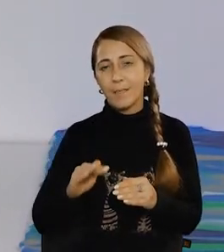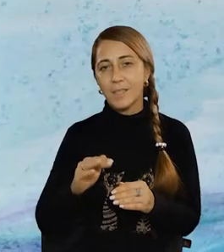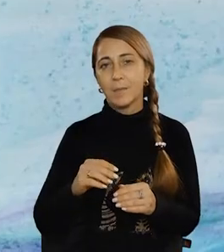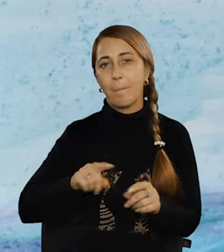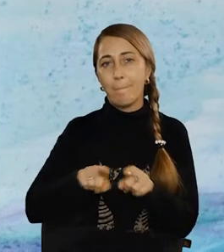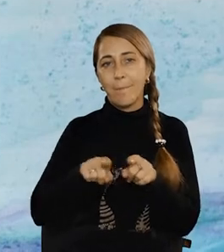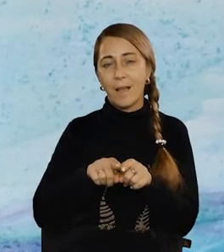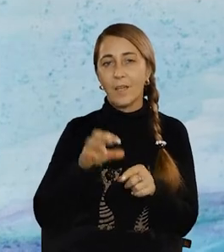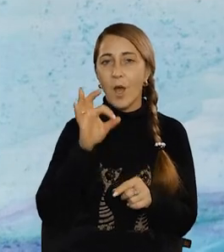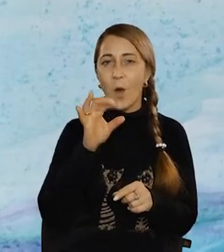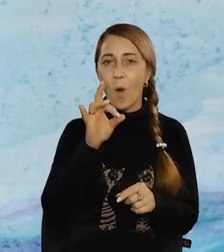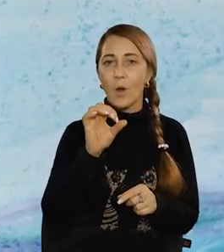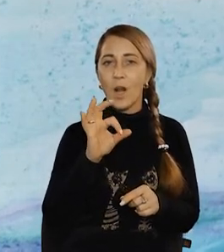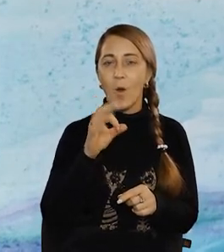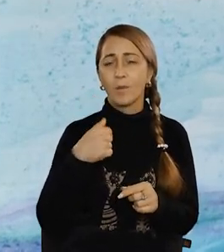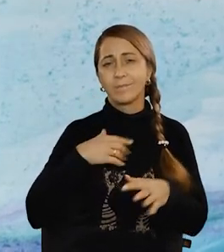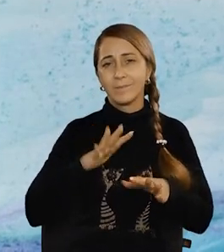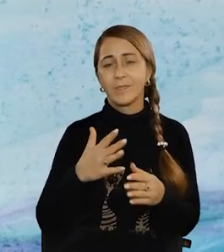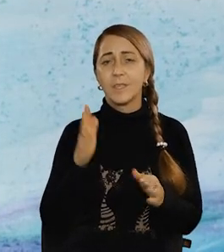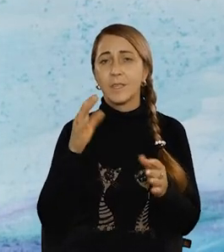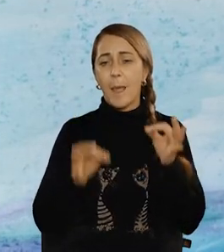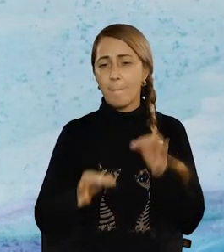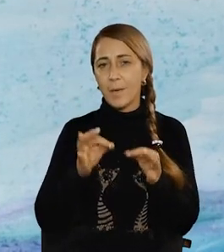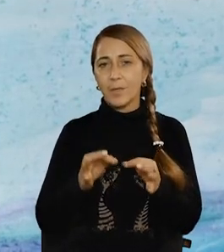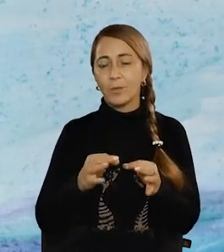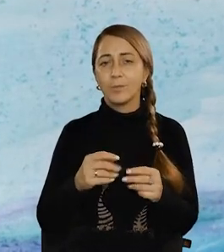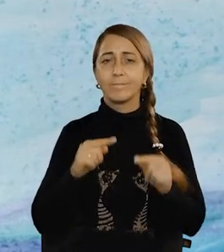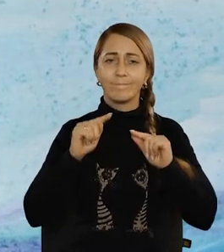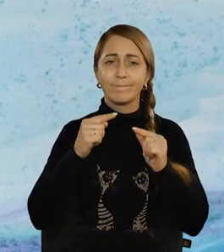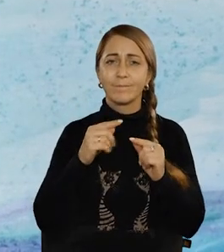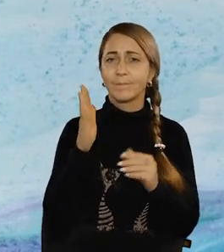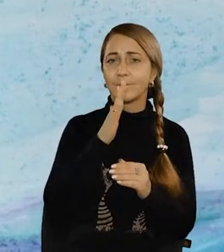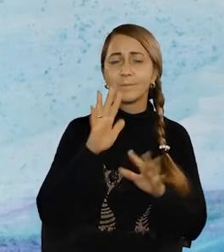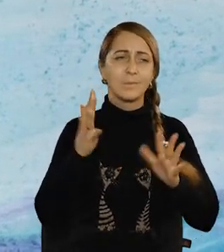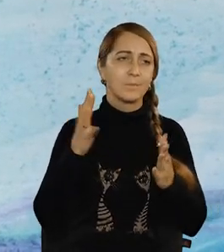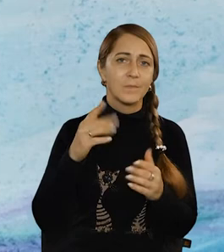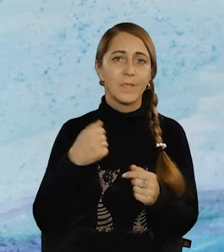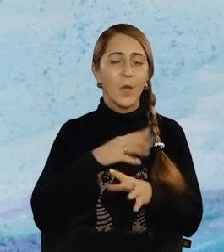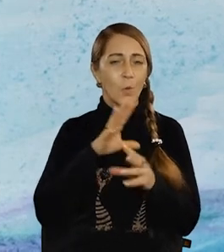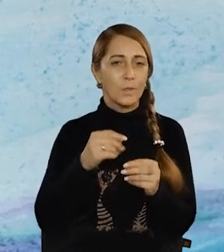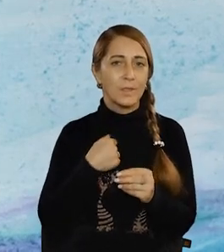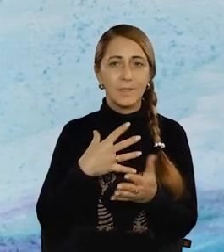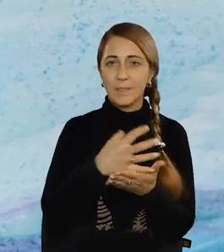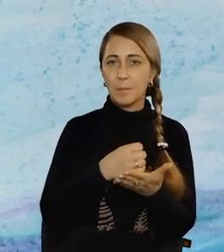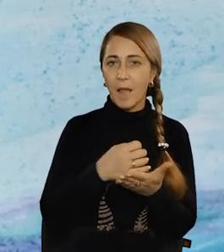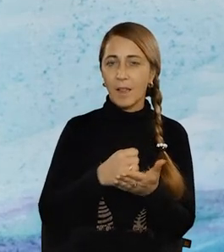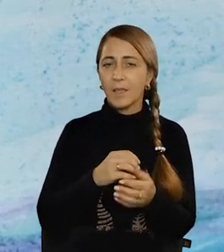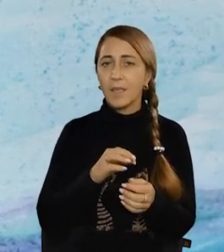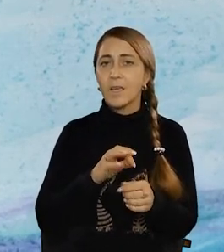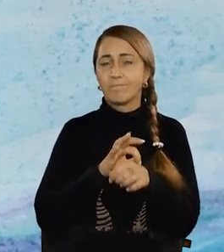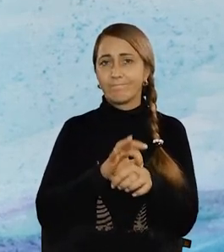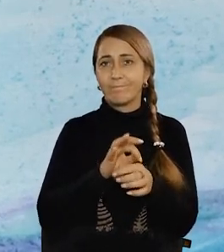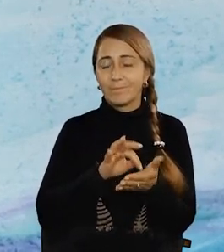вирішили зробити собі вікенд на природі. Якраз у ці дні обіцяли гарну сонячну погоду. Усі зібрали свої туристичні